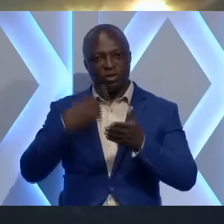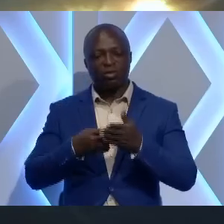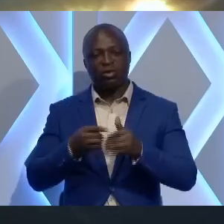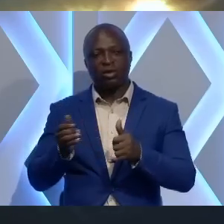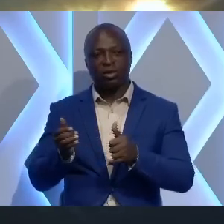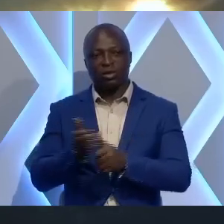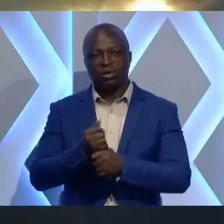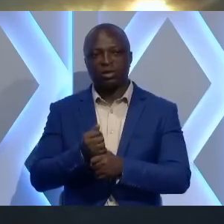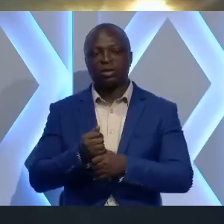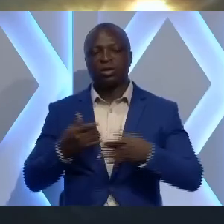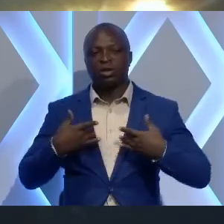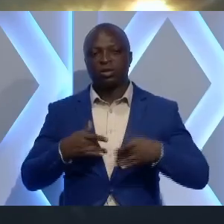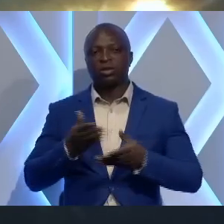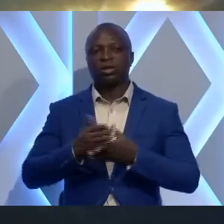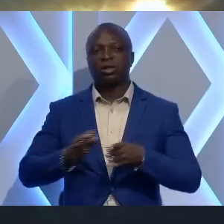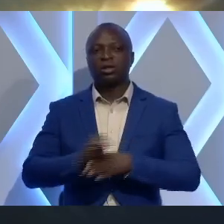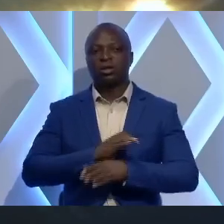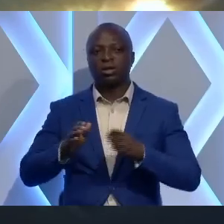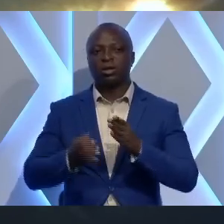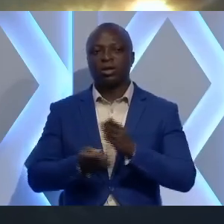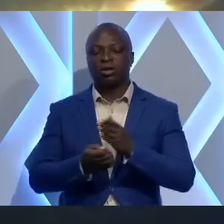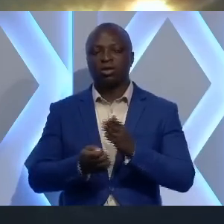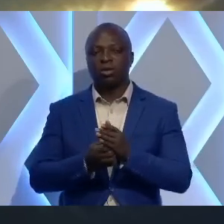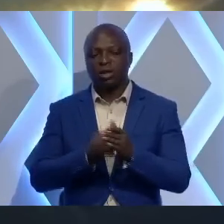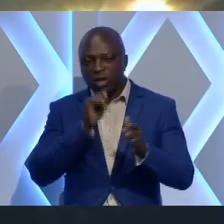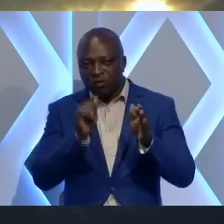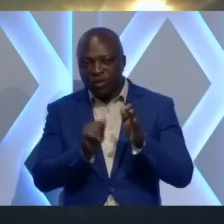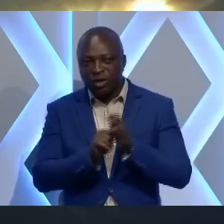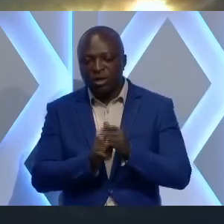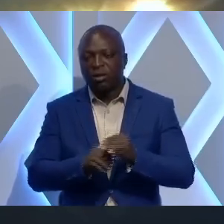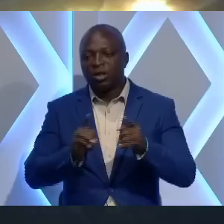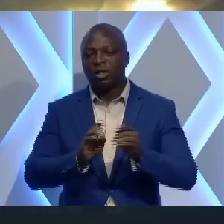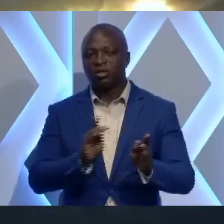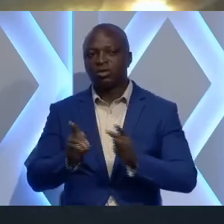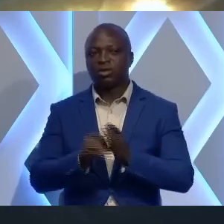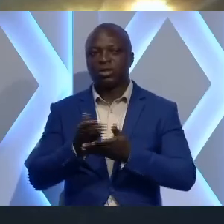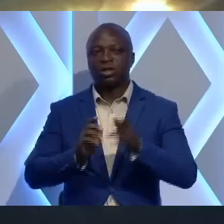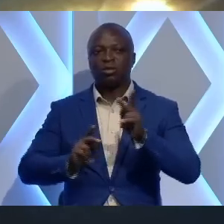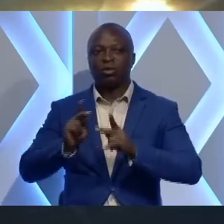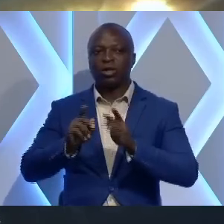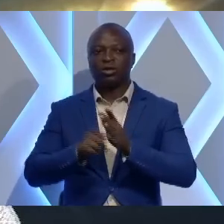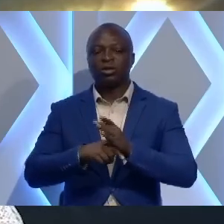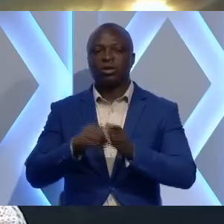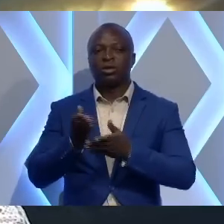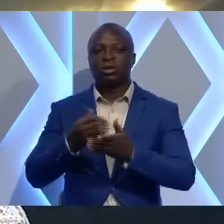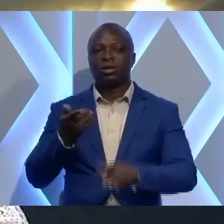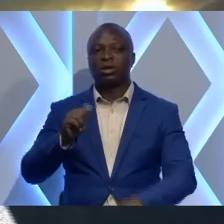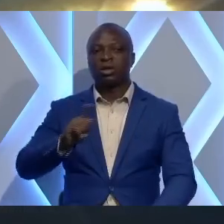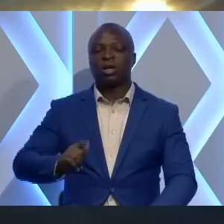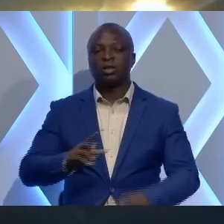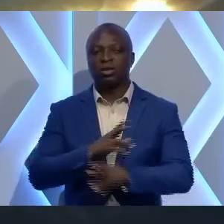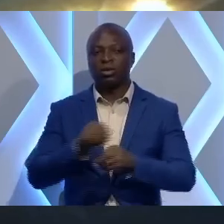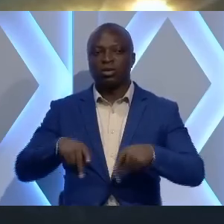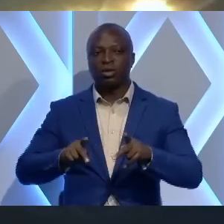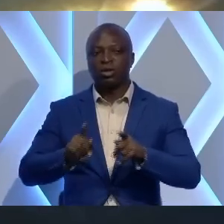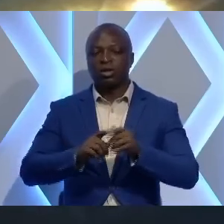et décourager les opérateurs économiques véreux qui mettent à la disposition des populations des gaz non autorisés et qui